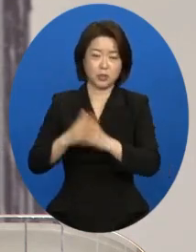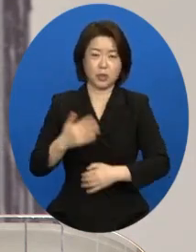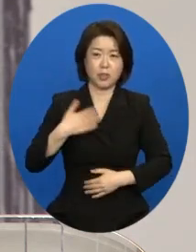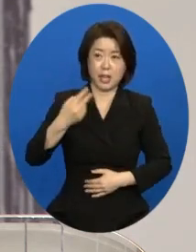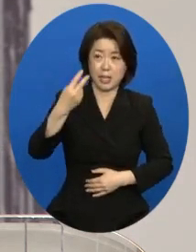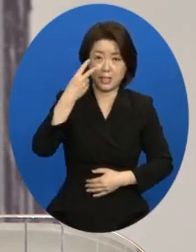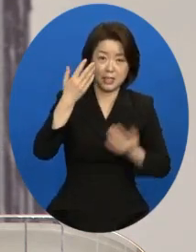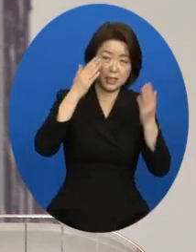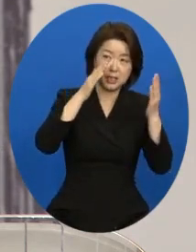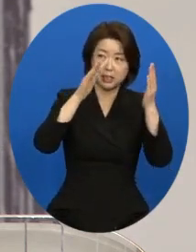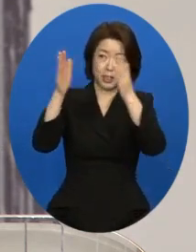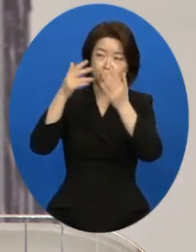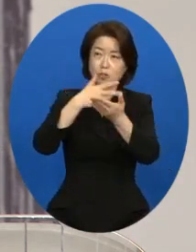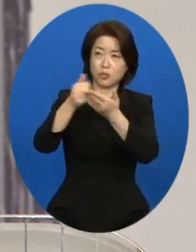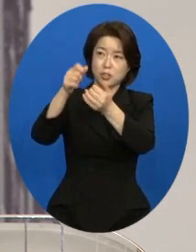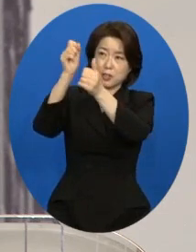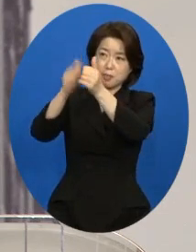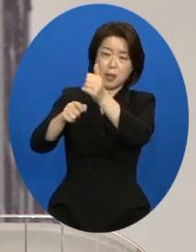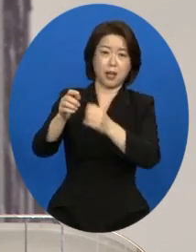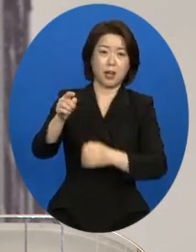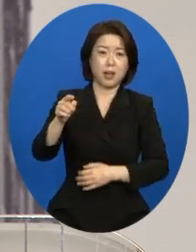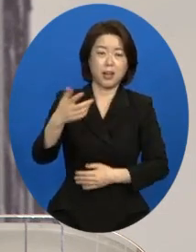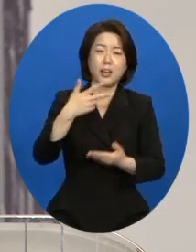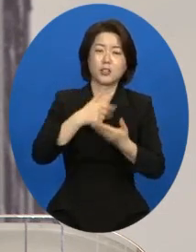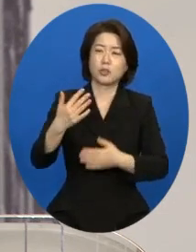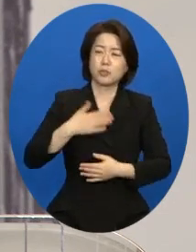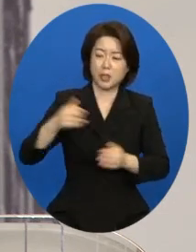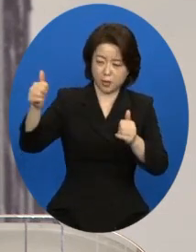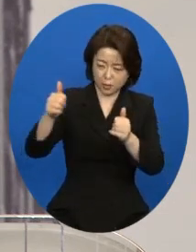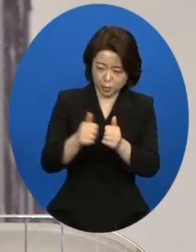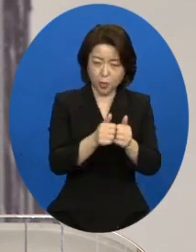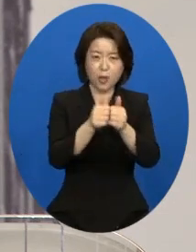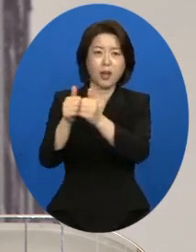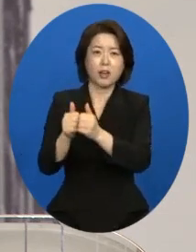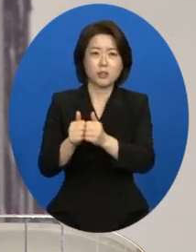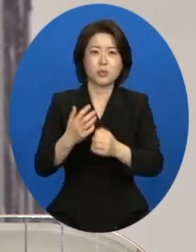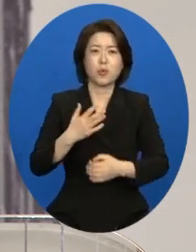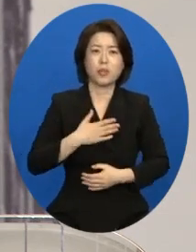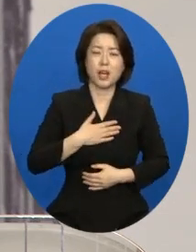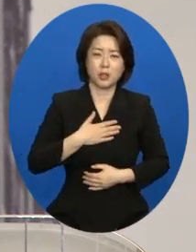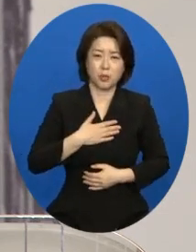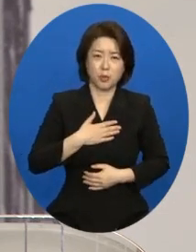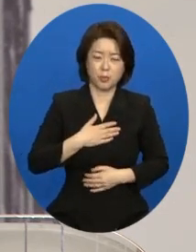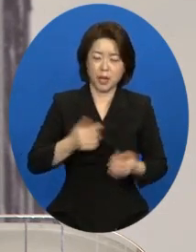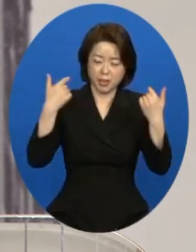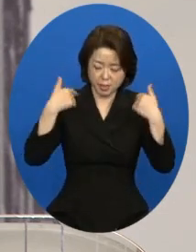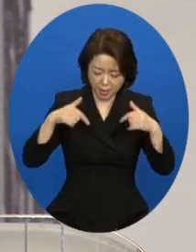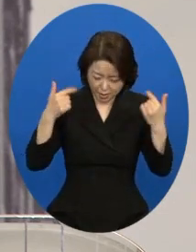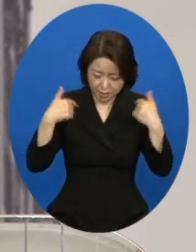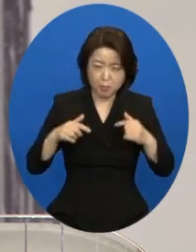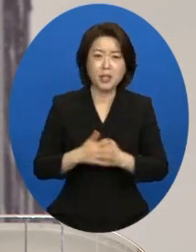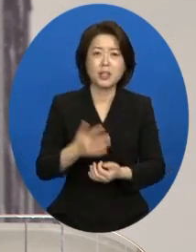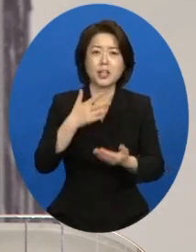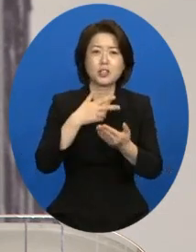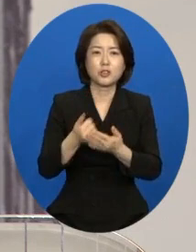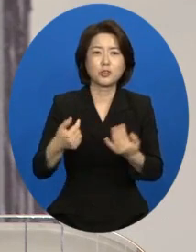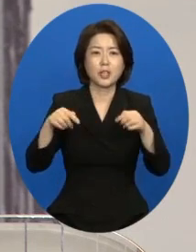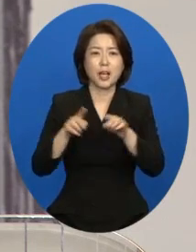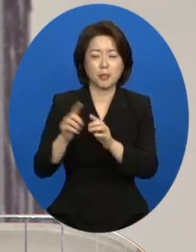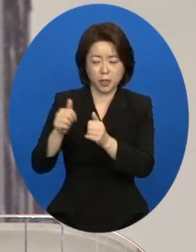시선을 주님께로 고정합니다. 주님, 나와 동행하시고 또한 나도 날마다